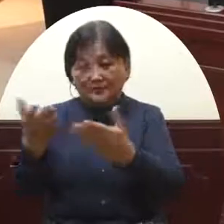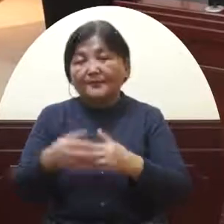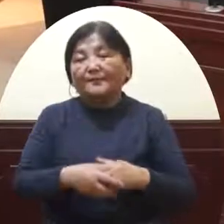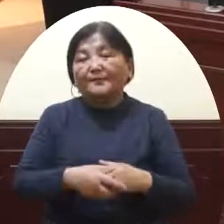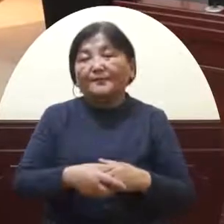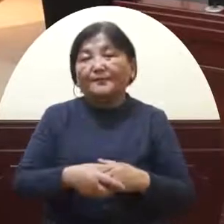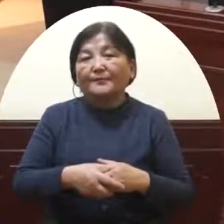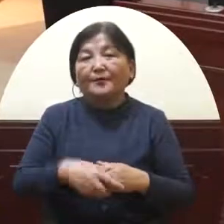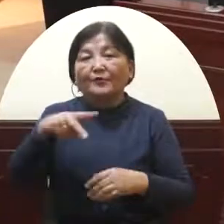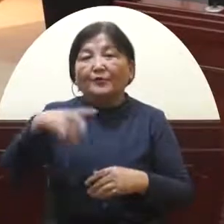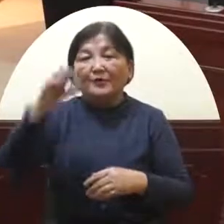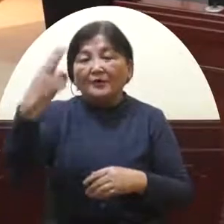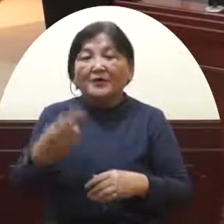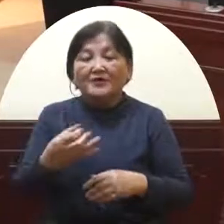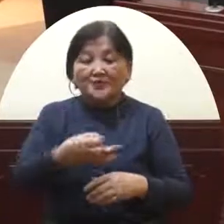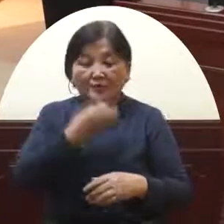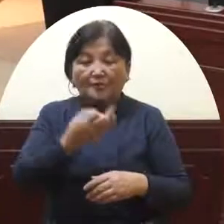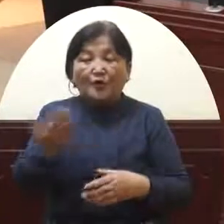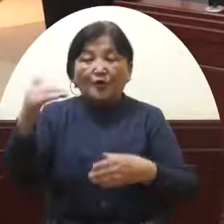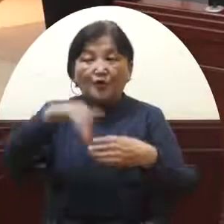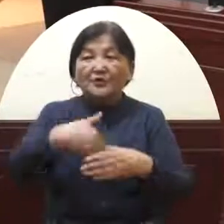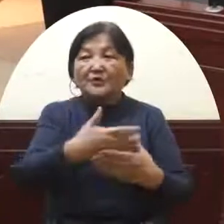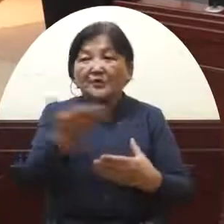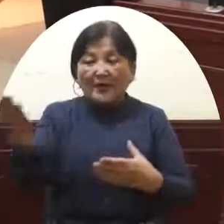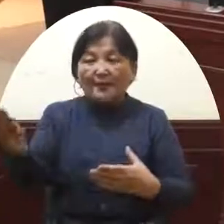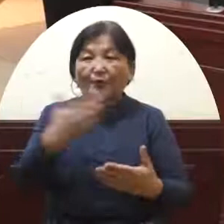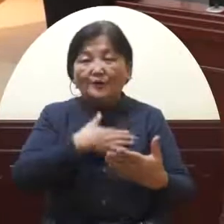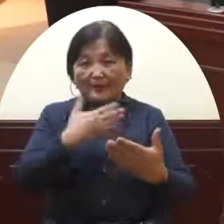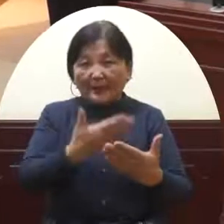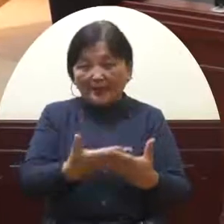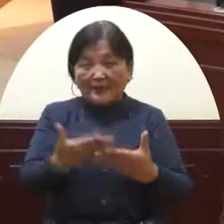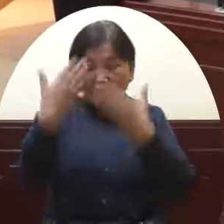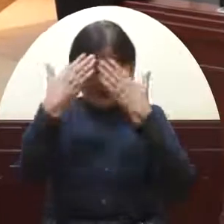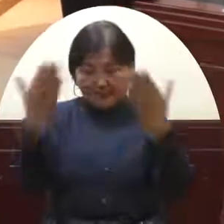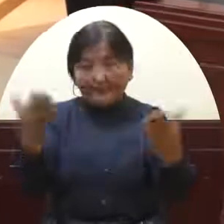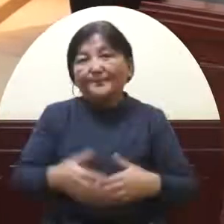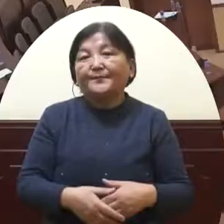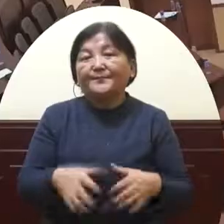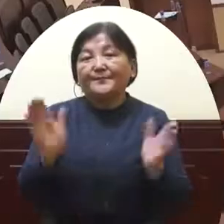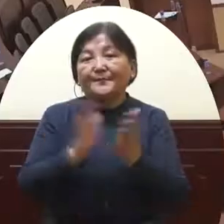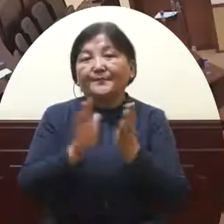Ингээд өнөөдрийн дээсийг хэцээ оролцсон даа байсна. Баярлалаа.